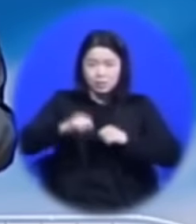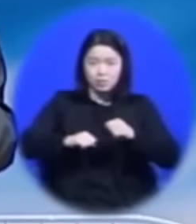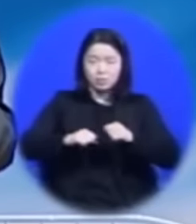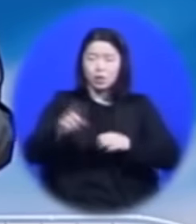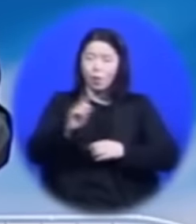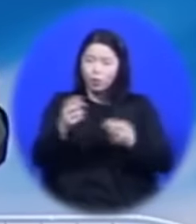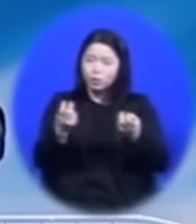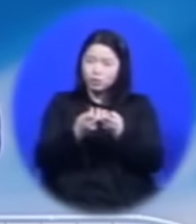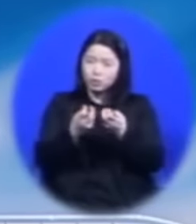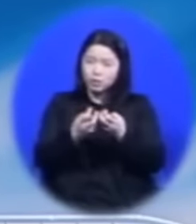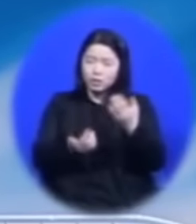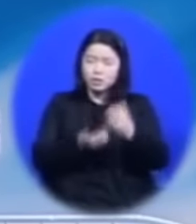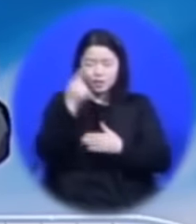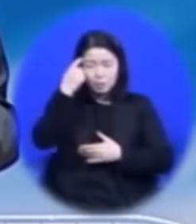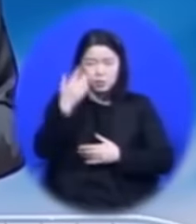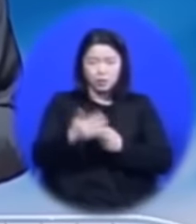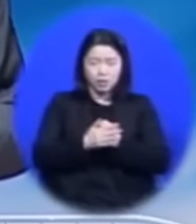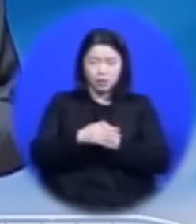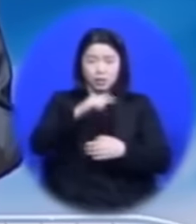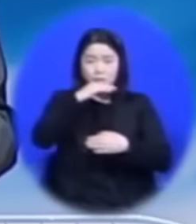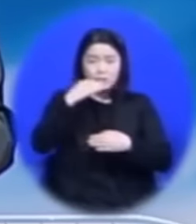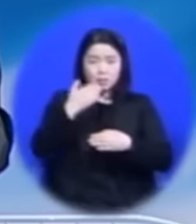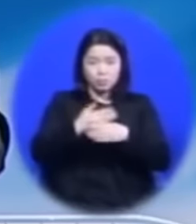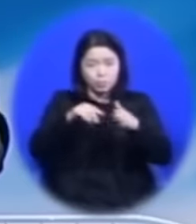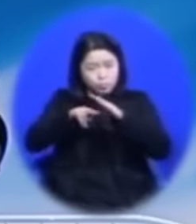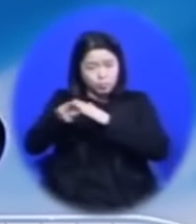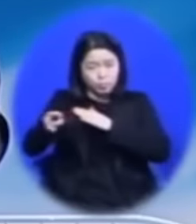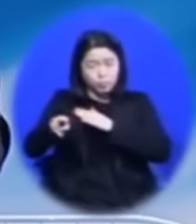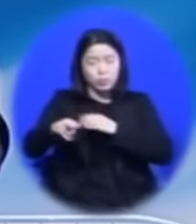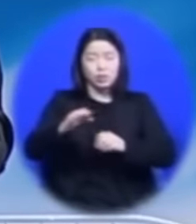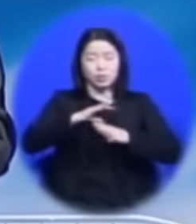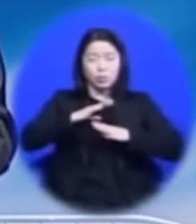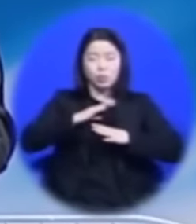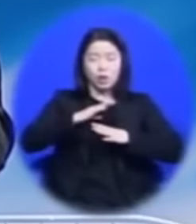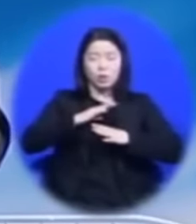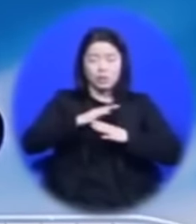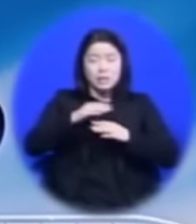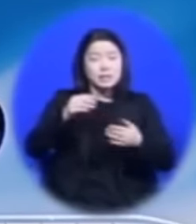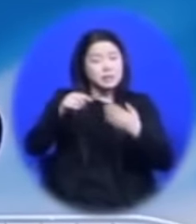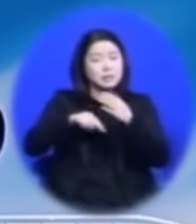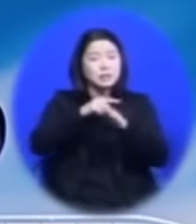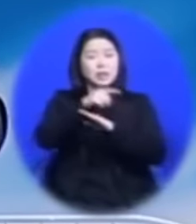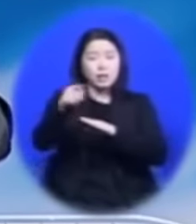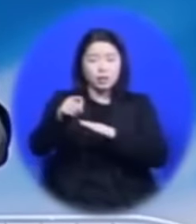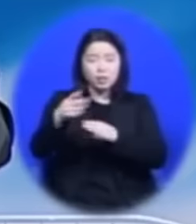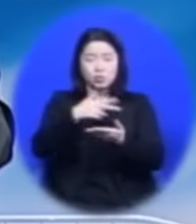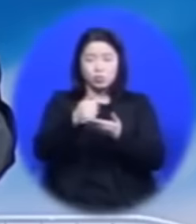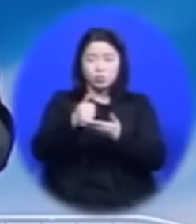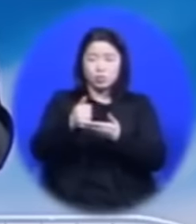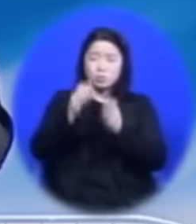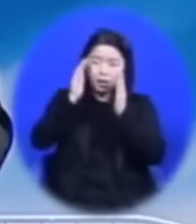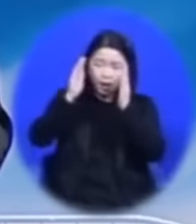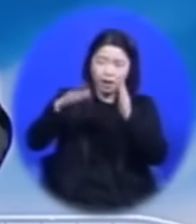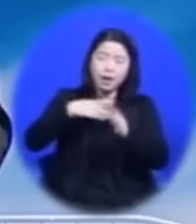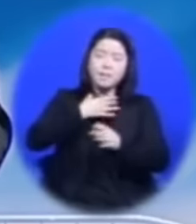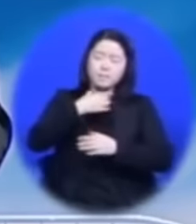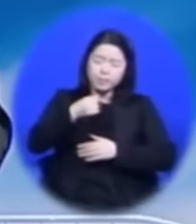일어나나? 탈북 청소년들의 이 놀라운 변화의 이면에는 주님을 향한 갈망이